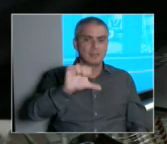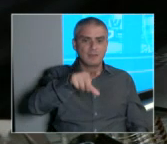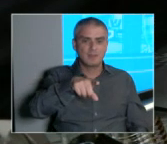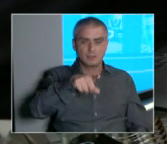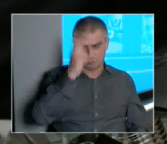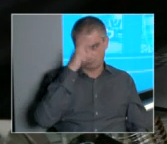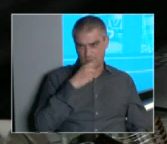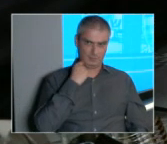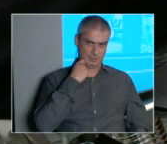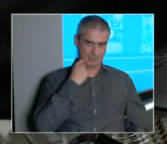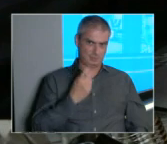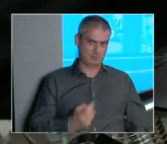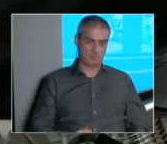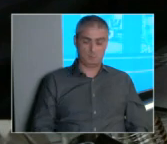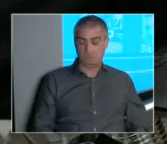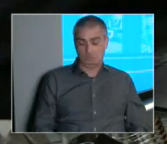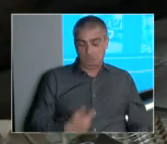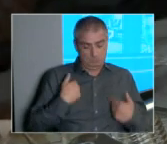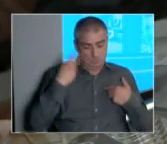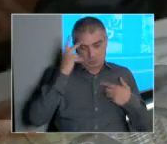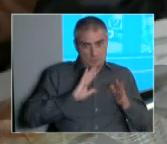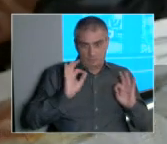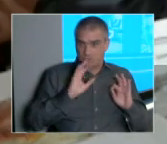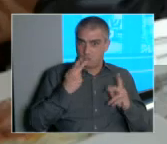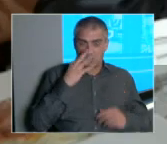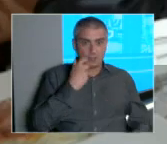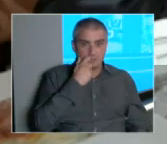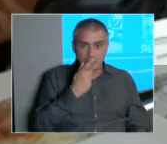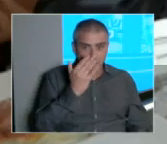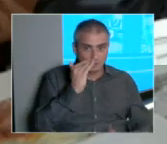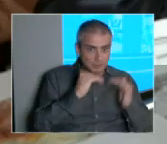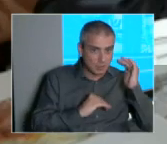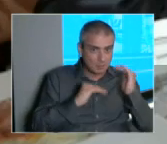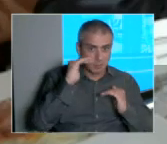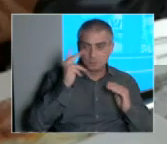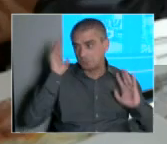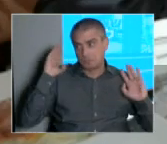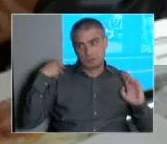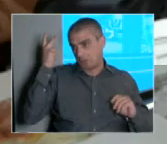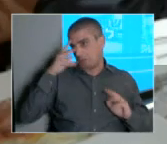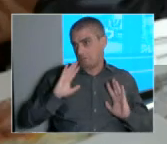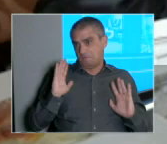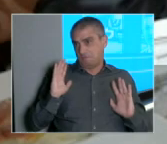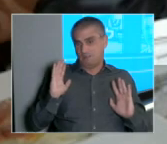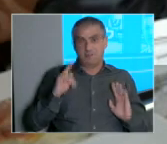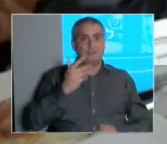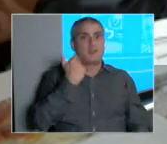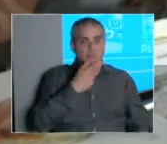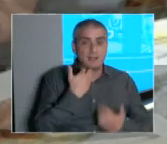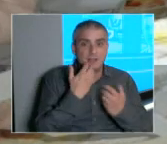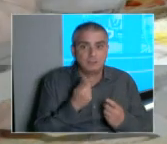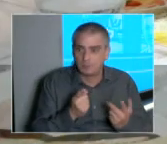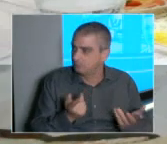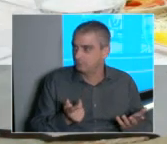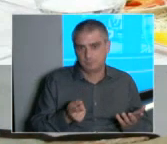הוא מבין ביינות על משהו? אני לא מבין ביינות. זה אותו ממה שדרי מביא לו פחות. אני לא מבין ביינות. אבל דאגו לפני זה להסביר?